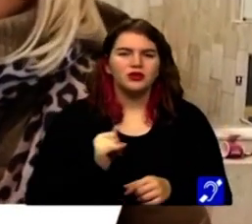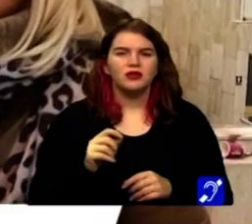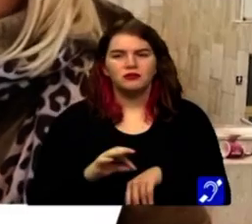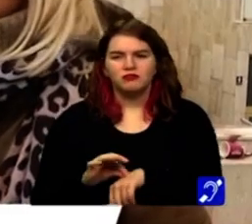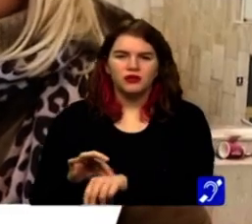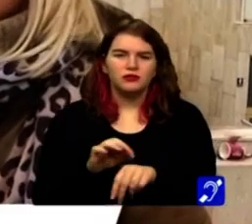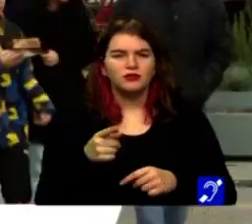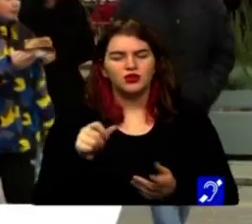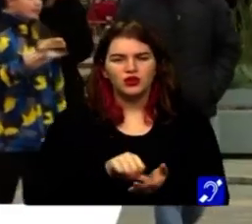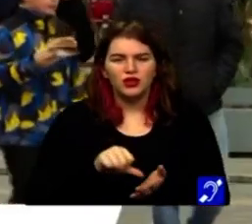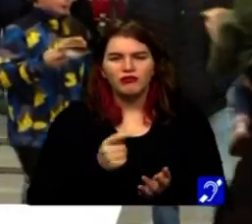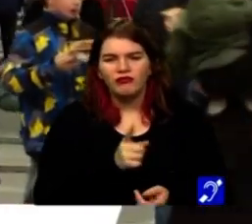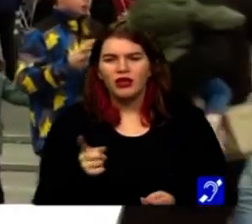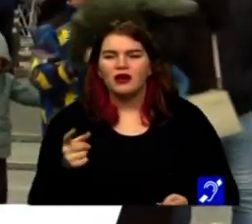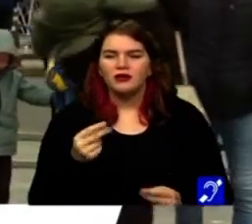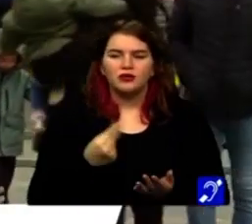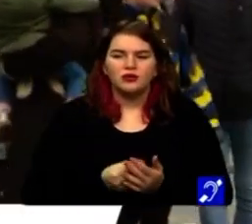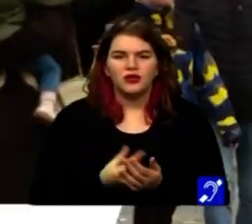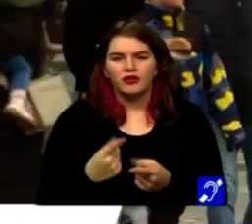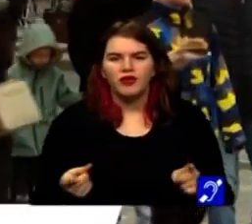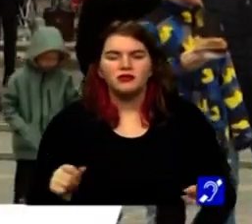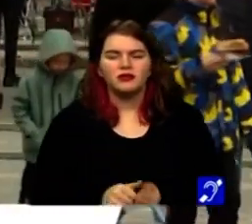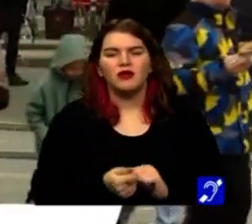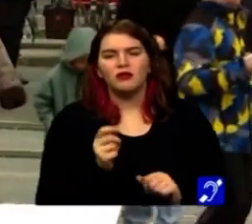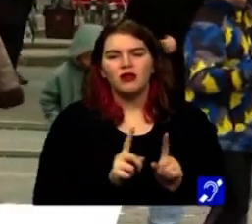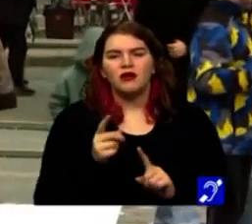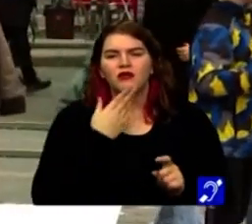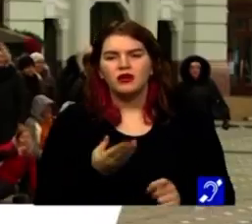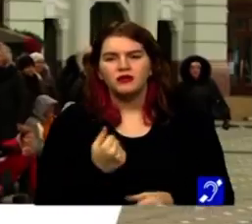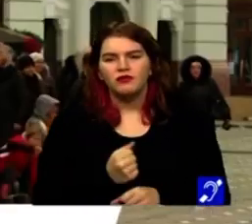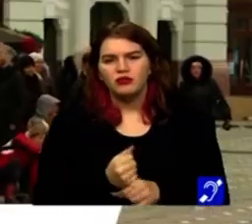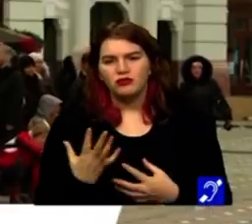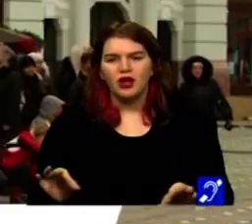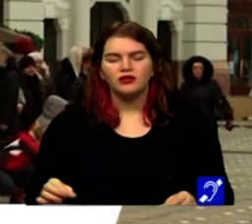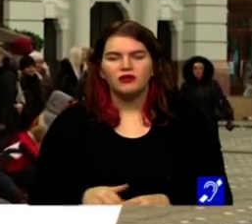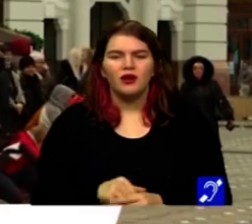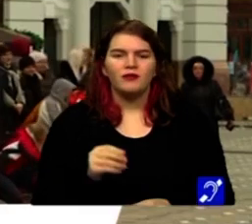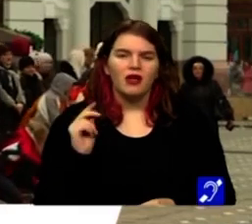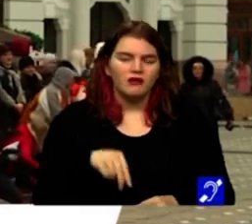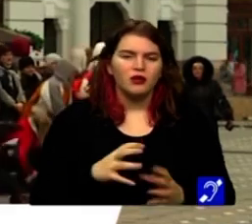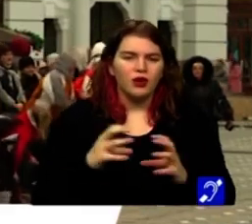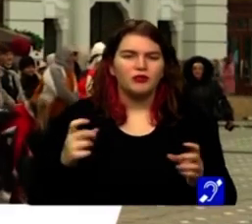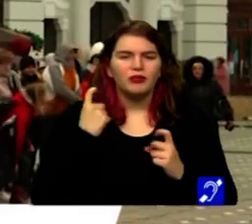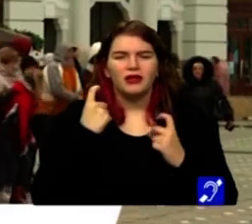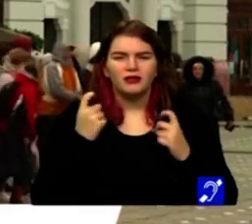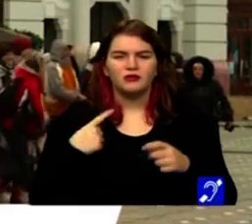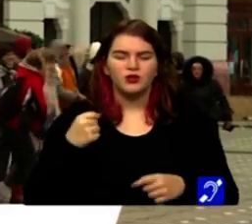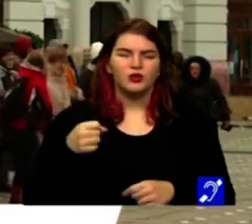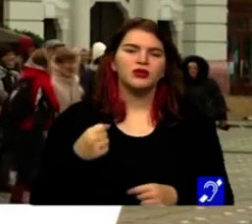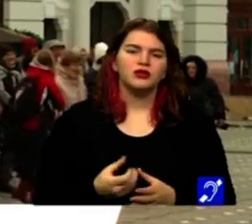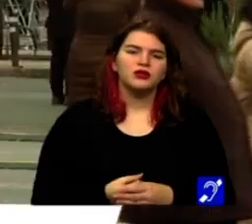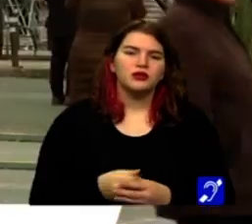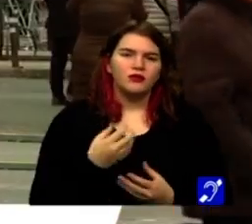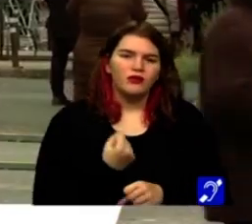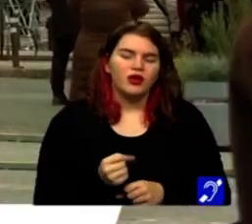centru, iar apoi o să avem timp fiecare pentru cumpărături sau dacă vrem să facem și altceva. Am venit cu un autocar plin cu turiști. Este